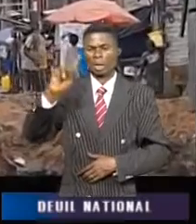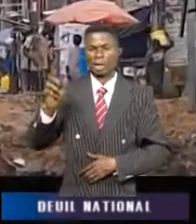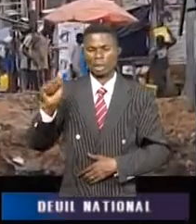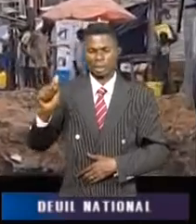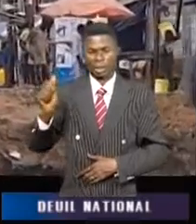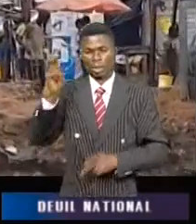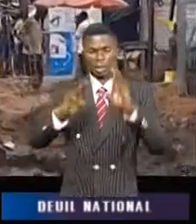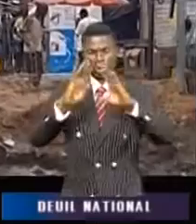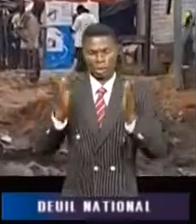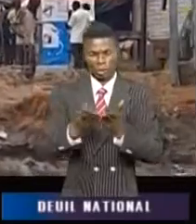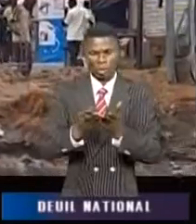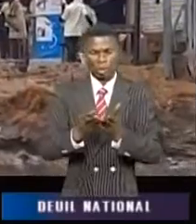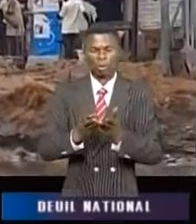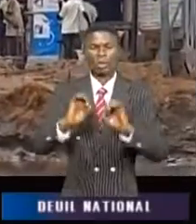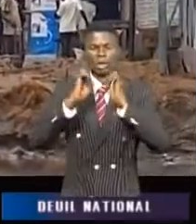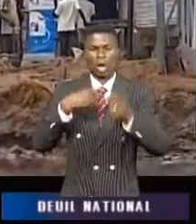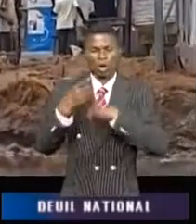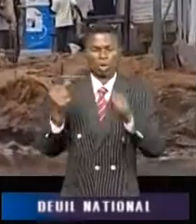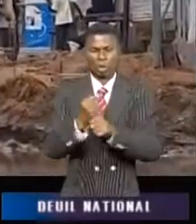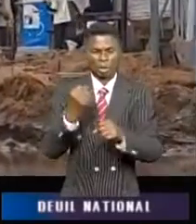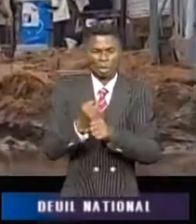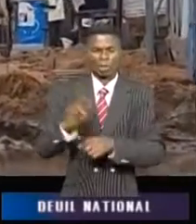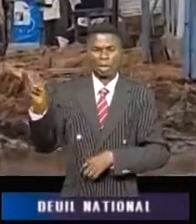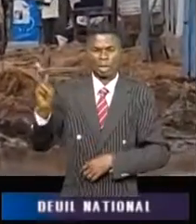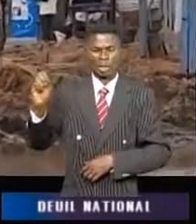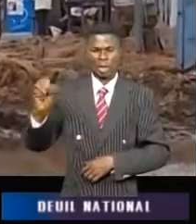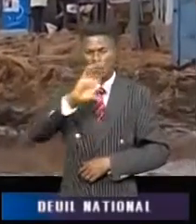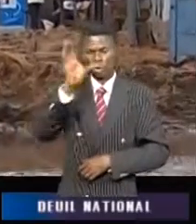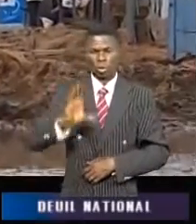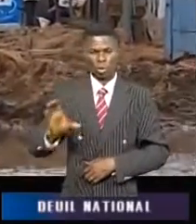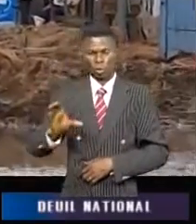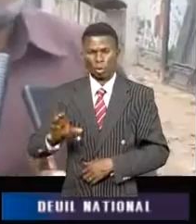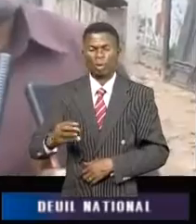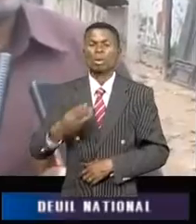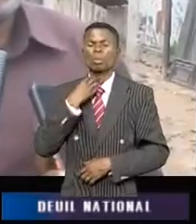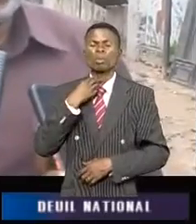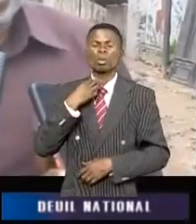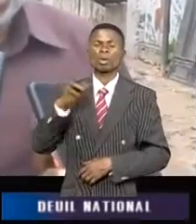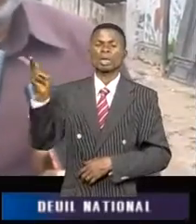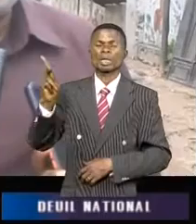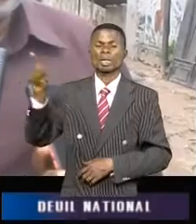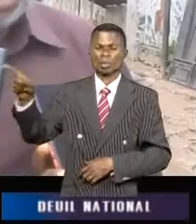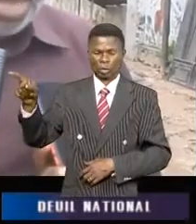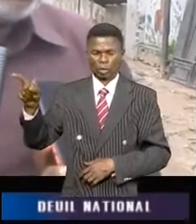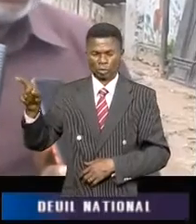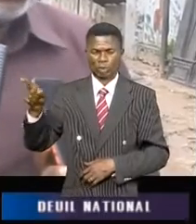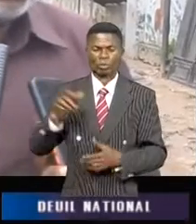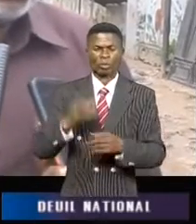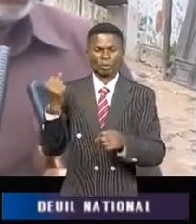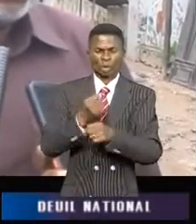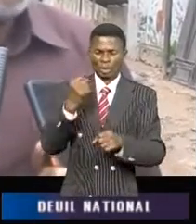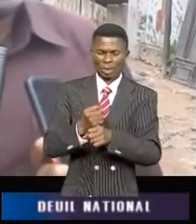lourds de l'entreprise Grec 7 ont démarré les travaux à Kingabwa, appelé communément boucle Kingabwa. Pour faire un